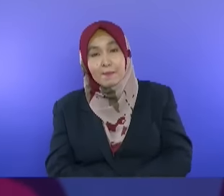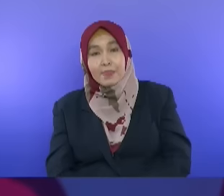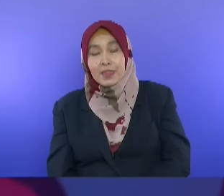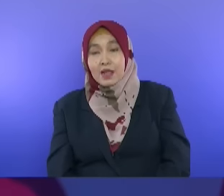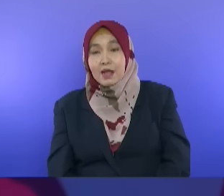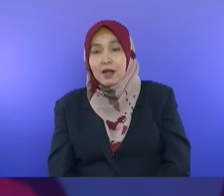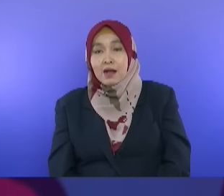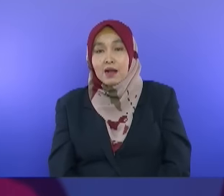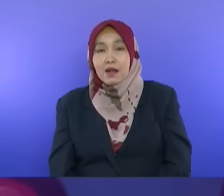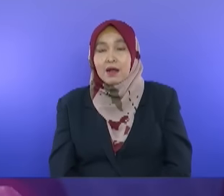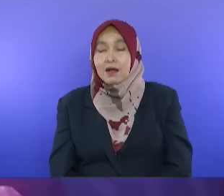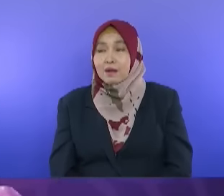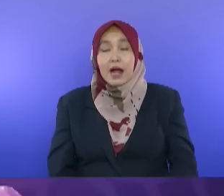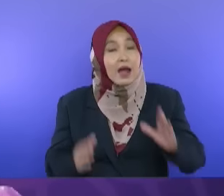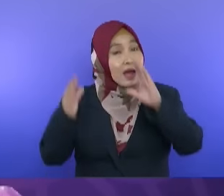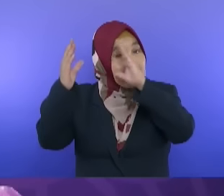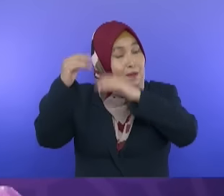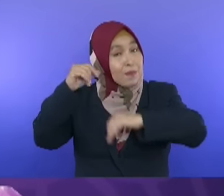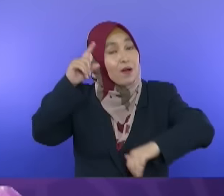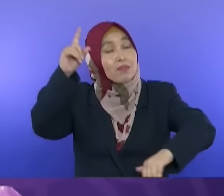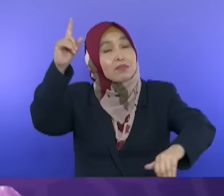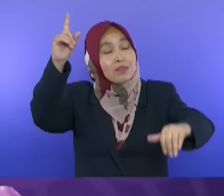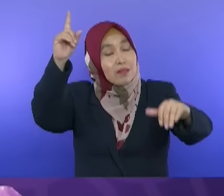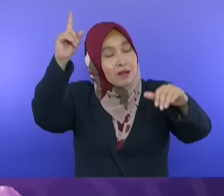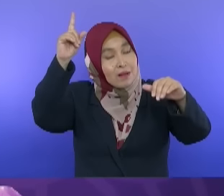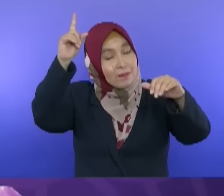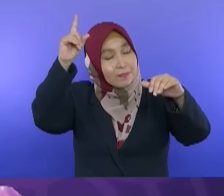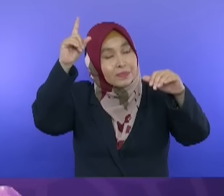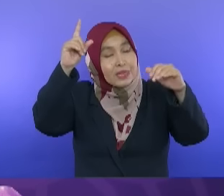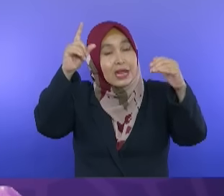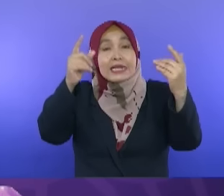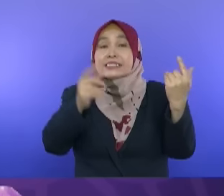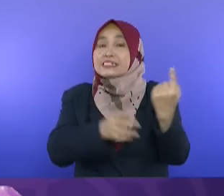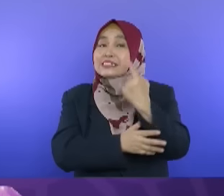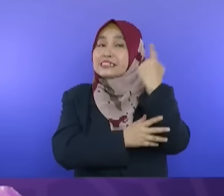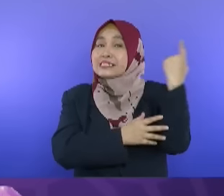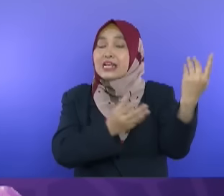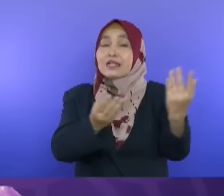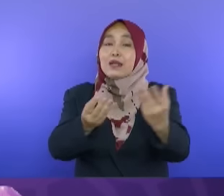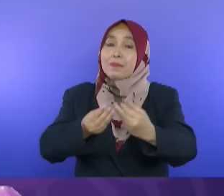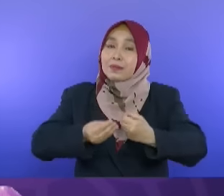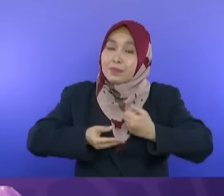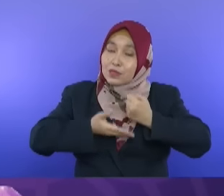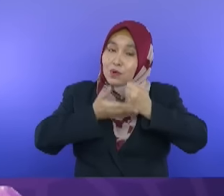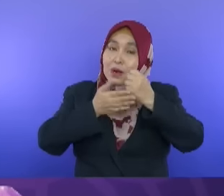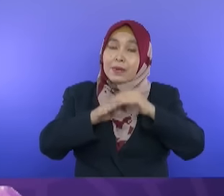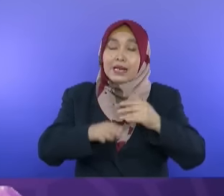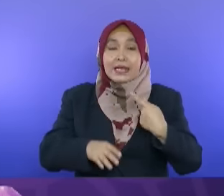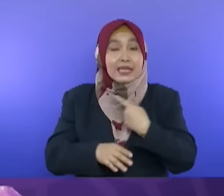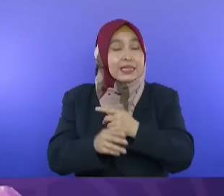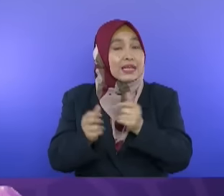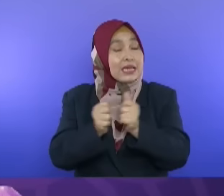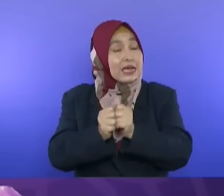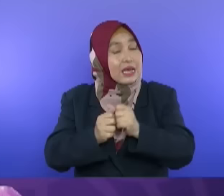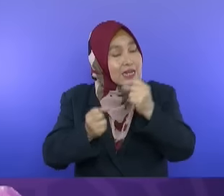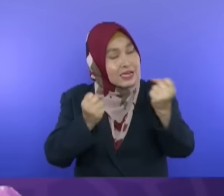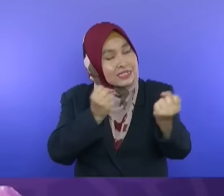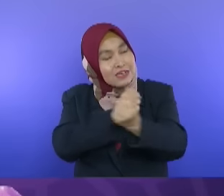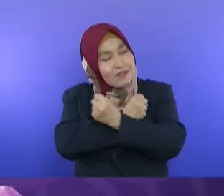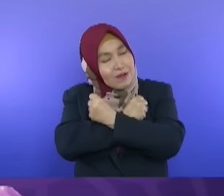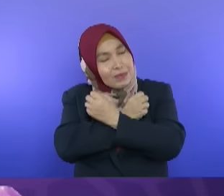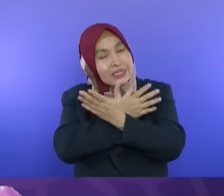Allah Subhanahu Wa Ta'ala senantiasa memberi pertolongan kepada kita dengan sifat ar-rahmannya